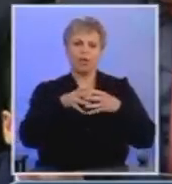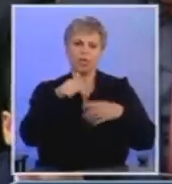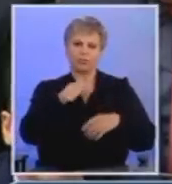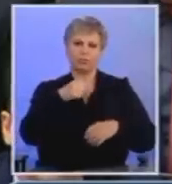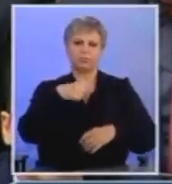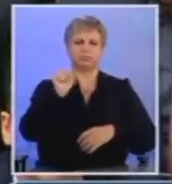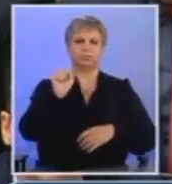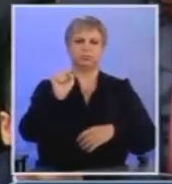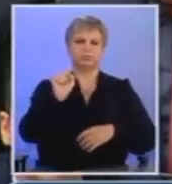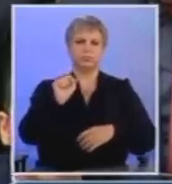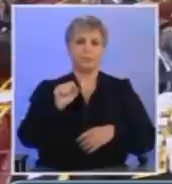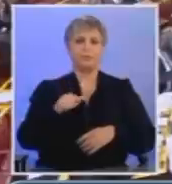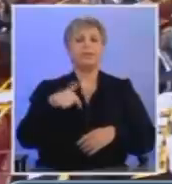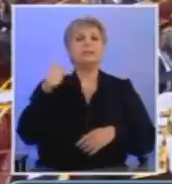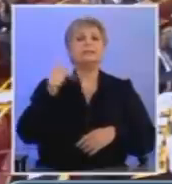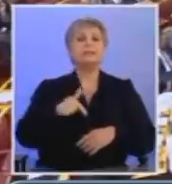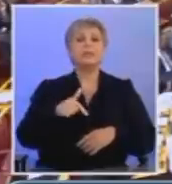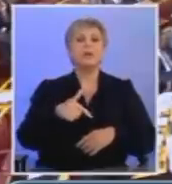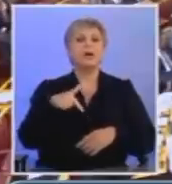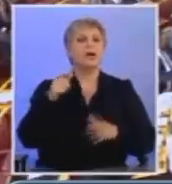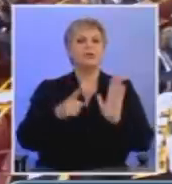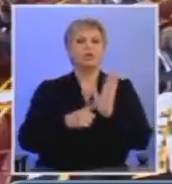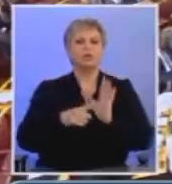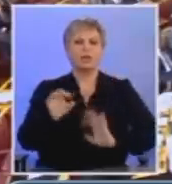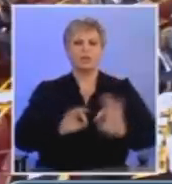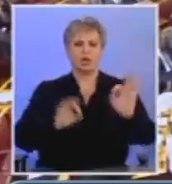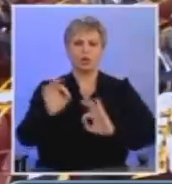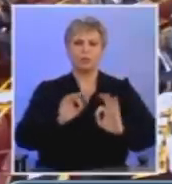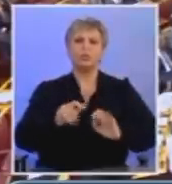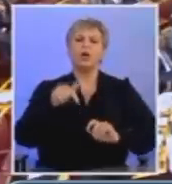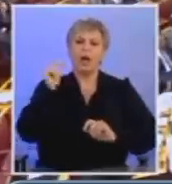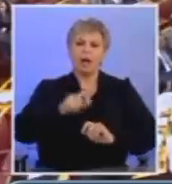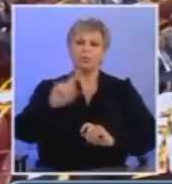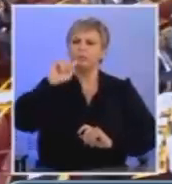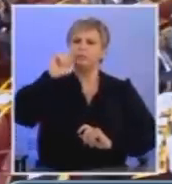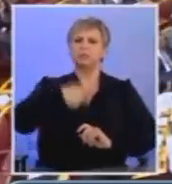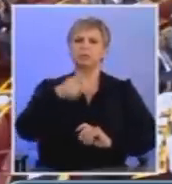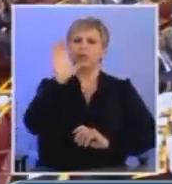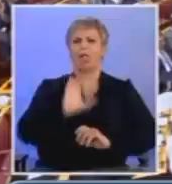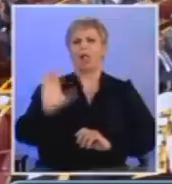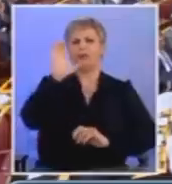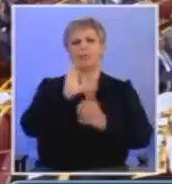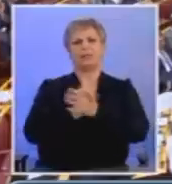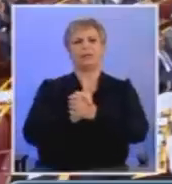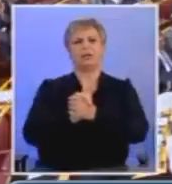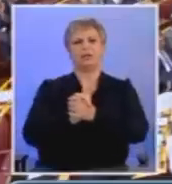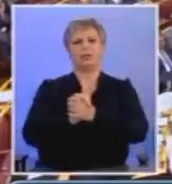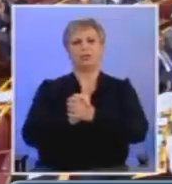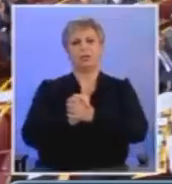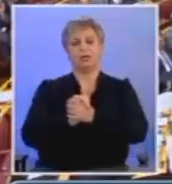νομοθέτημα το σημερινό, το κατά παραγγελία προκειμένου να αρχίσει η συμφωνία, θα